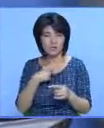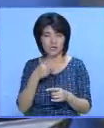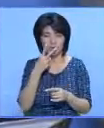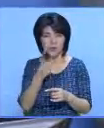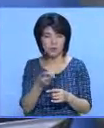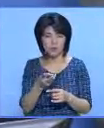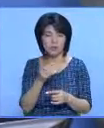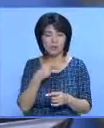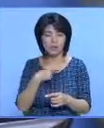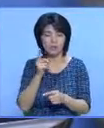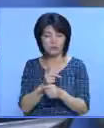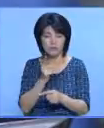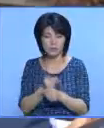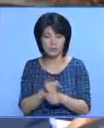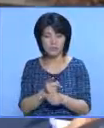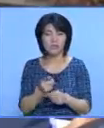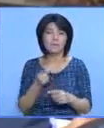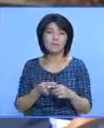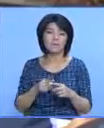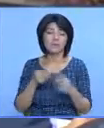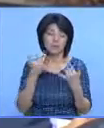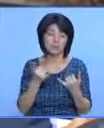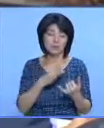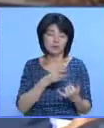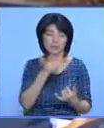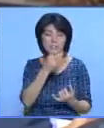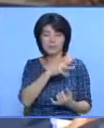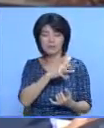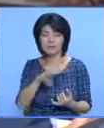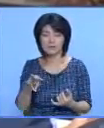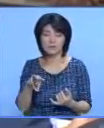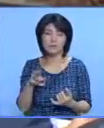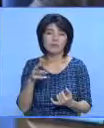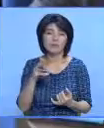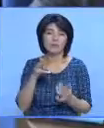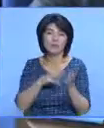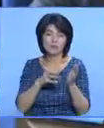шараға 398 миллион теңге жұмсалды. Есенбек Санатұлы, Ринат Абдулкаимов, Анатолий Классин, Ертіс, ақпарат.